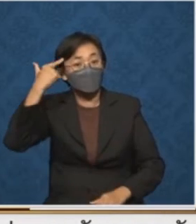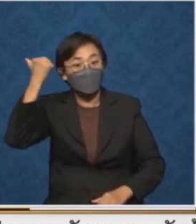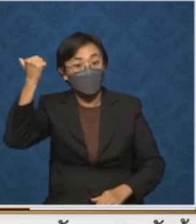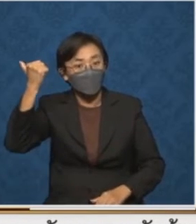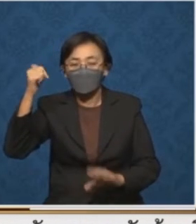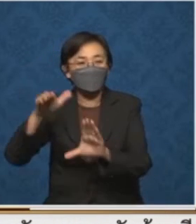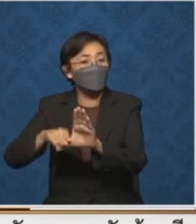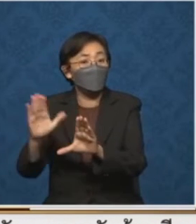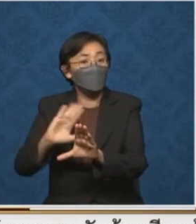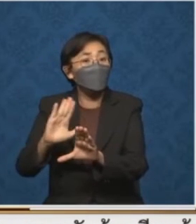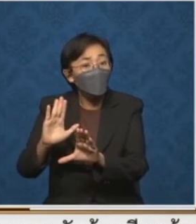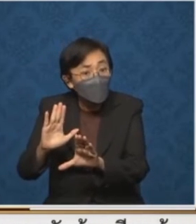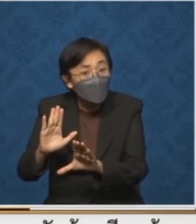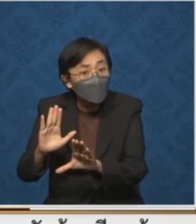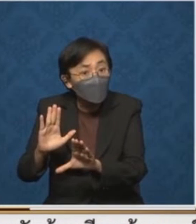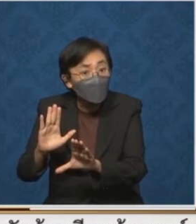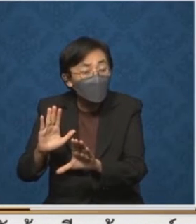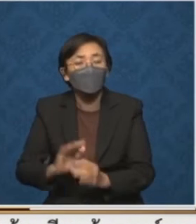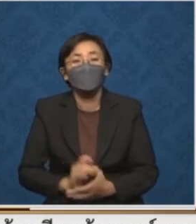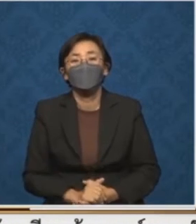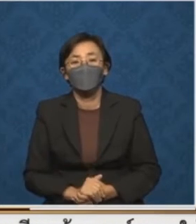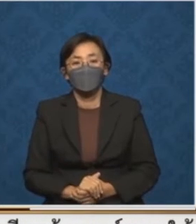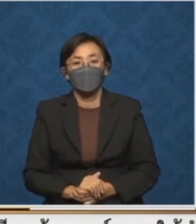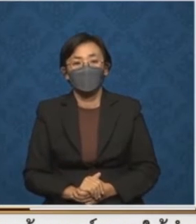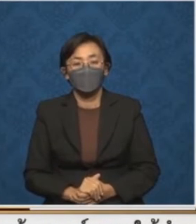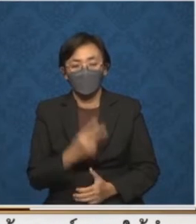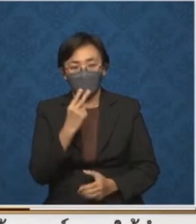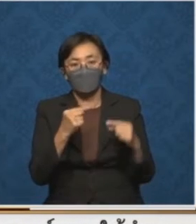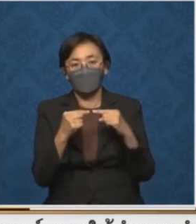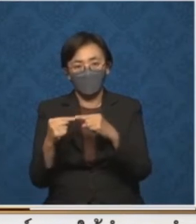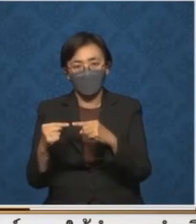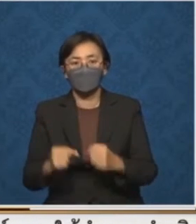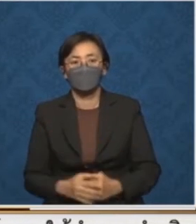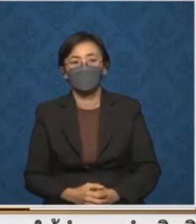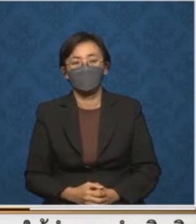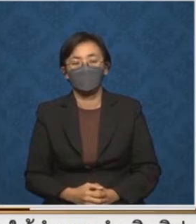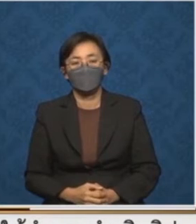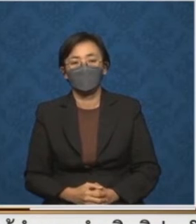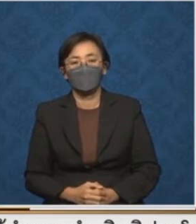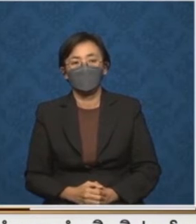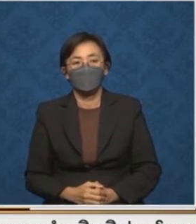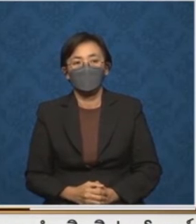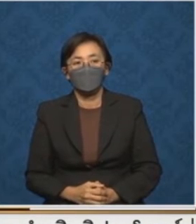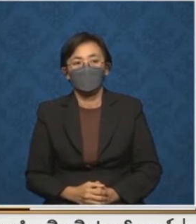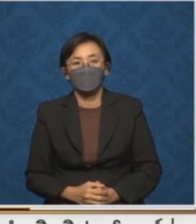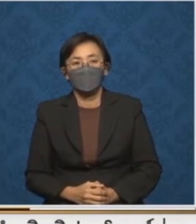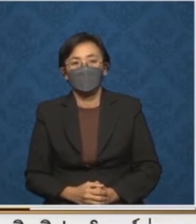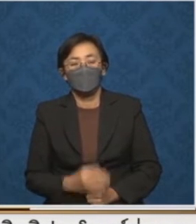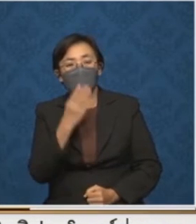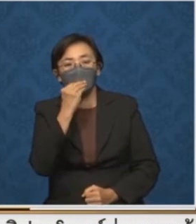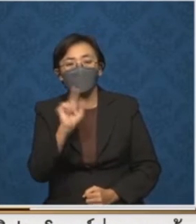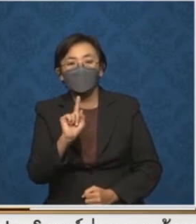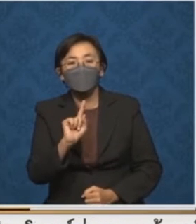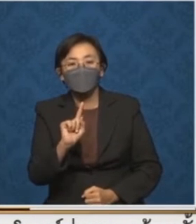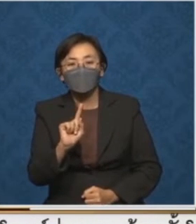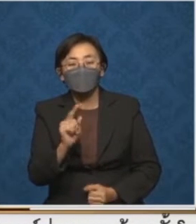ออกข่าวเลยนะครับ พูดชายที่หน้าตาดเป็แ่ๆ เขาเนี่ยครัคือเลขาธิการขององคการอนามยโรค เขากล่า